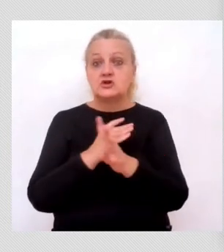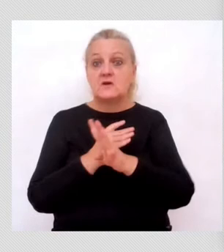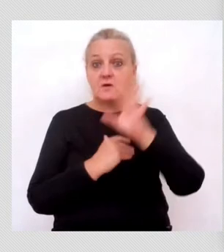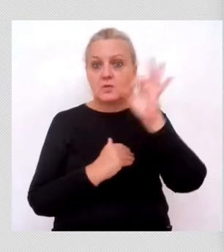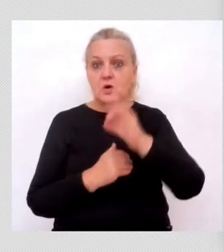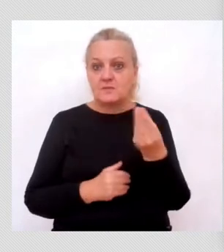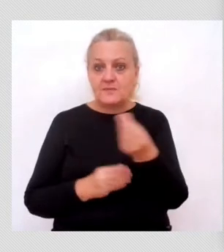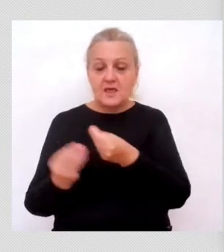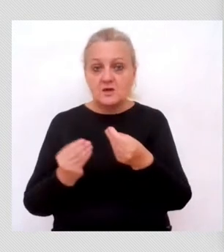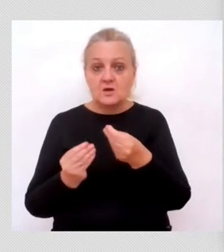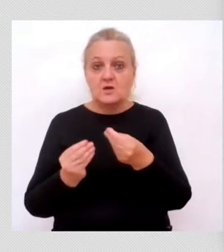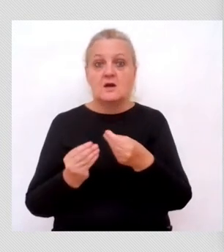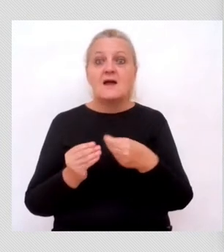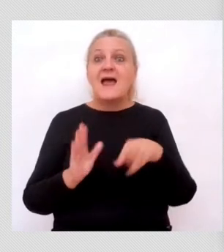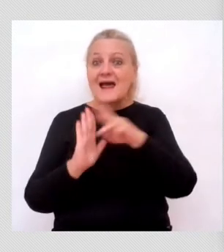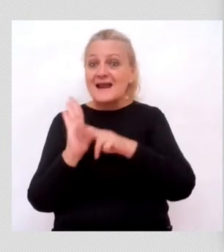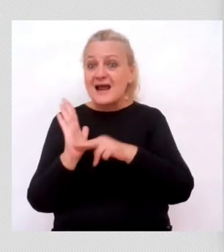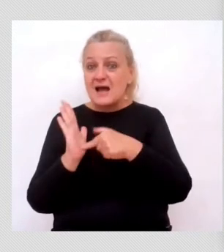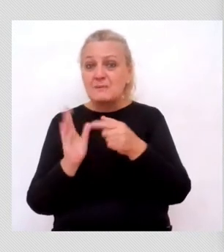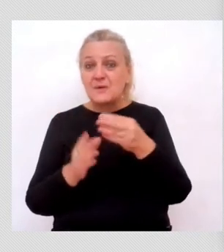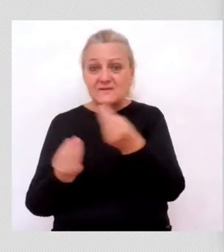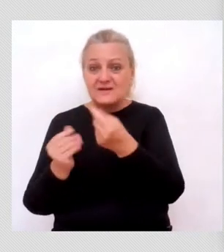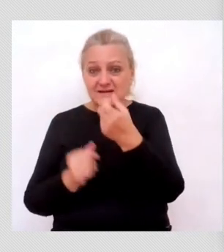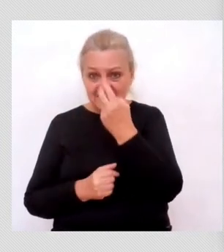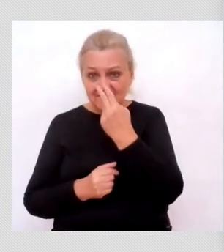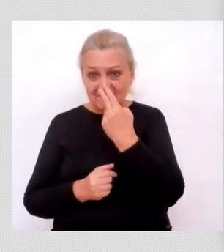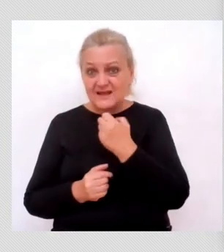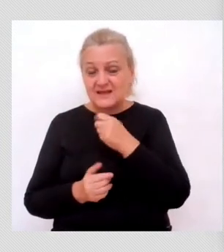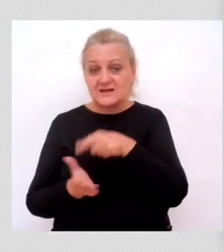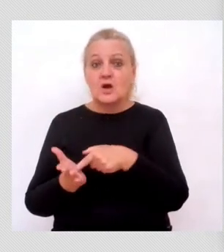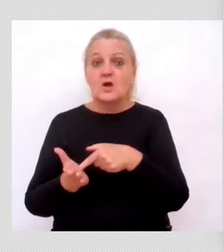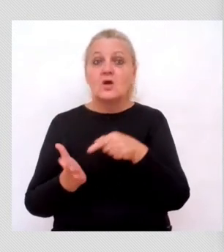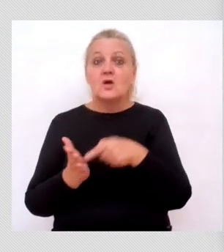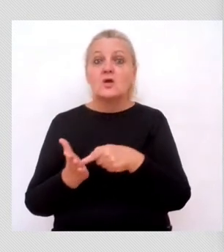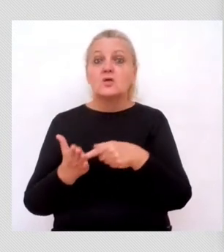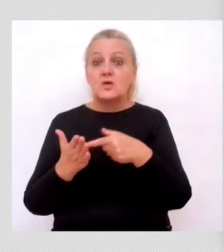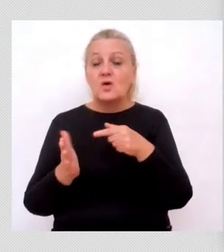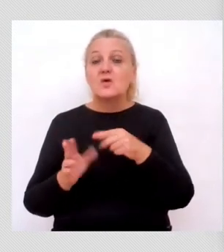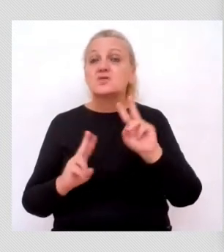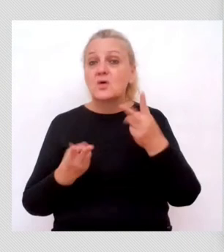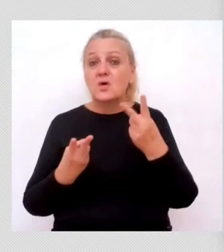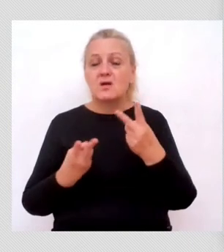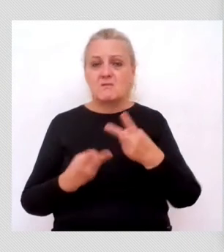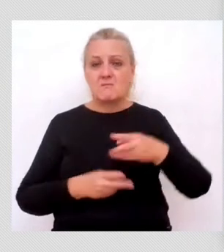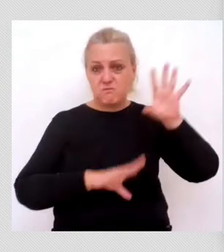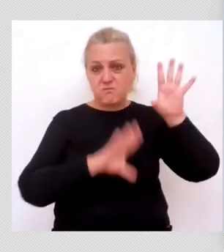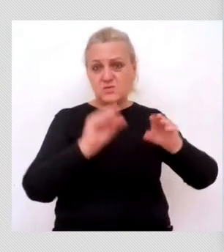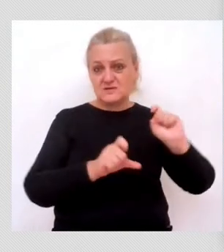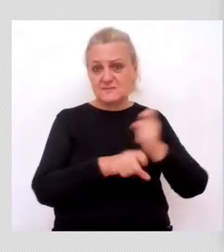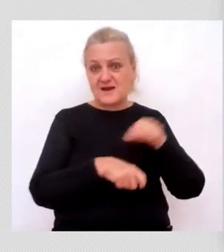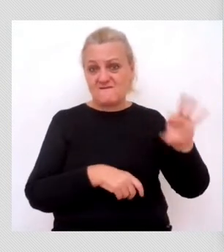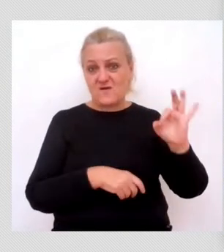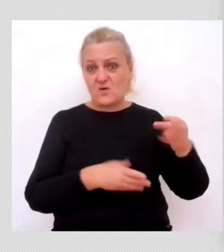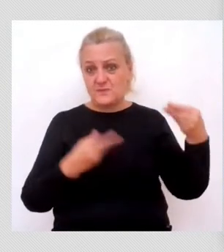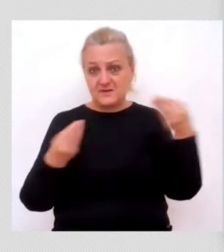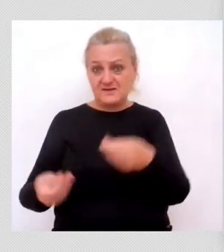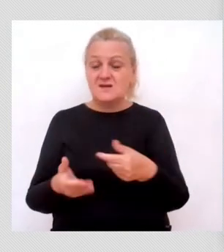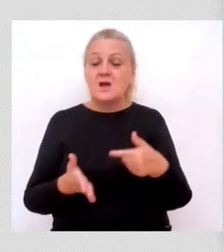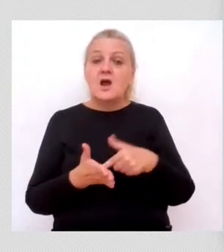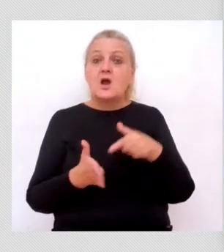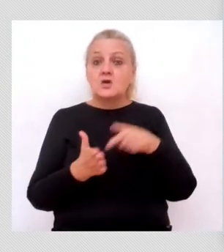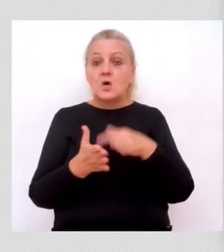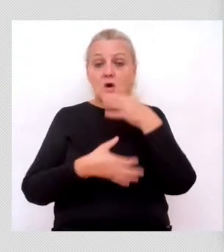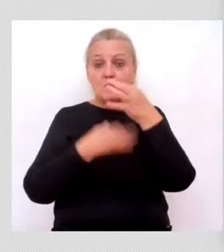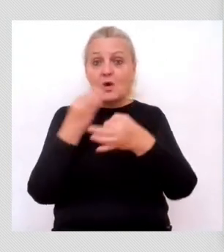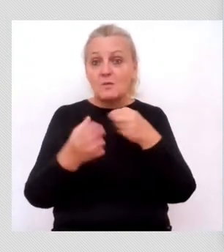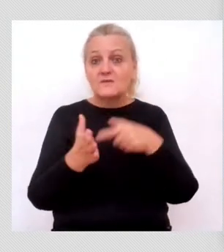pieniędzy, jeżeli spojrzycie na raporty finansowe, tych pokazywanych pieniędzy, pochodzi ze środków budżetowych. I to, o czym ja mówię w papierze,